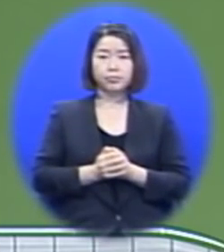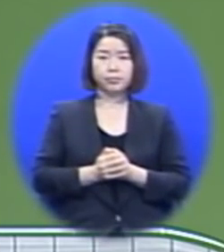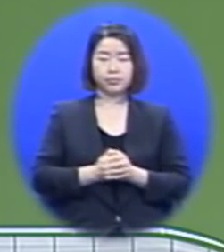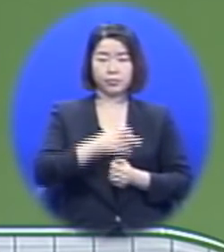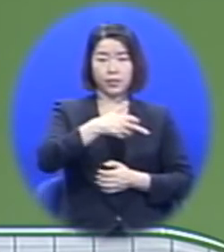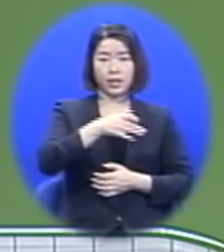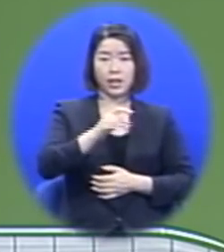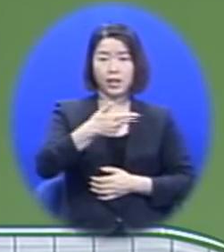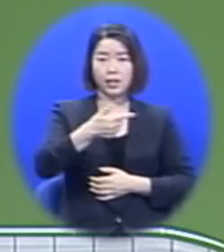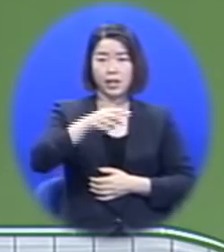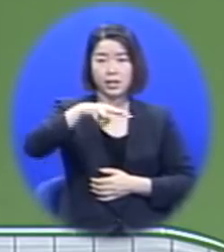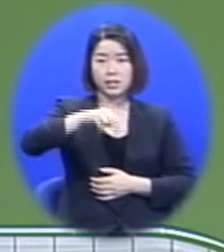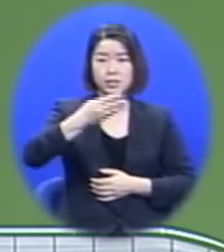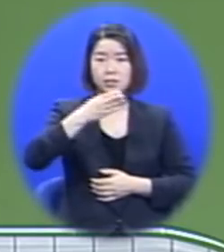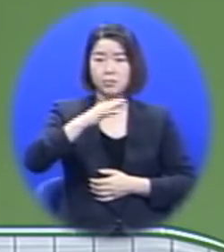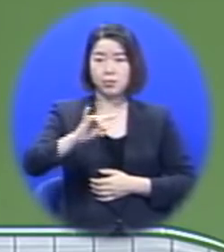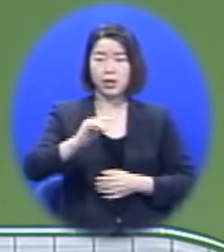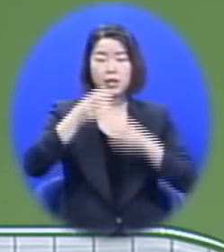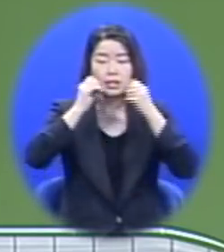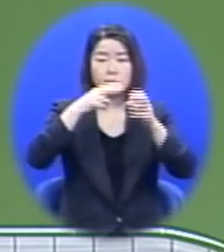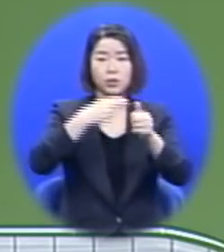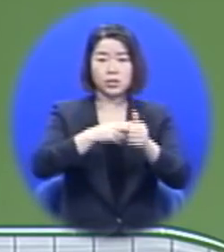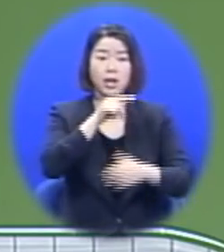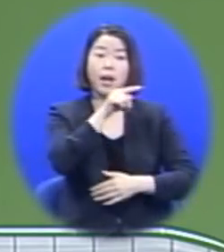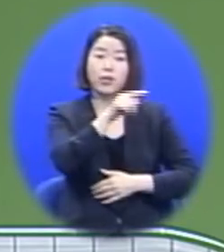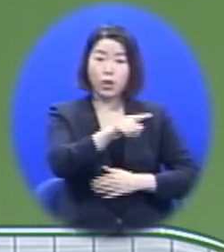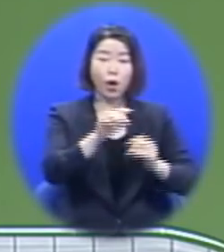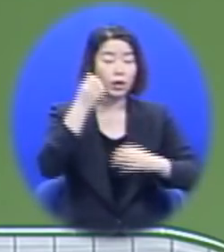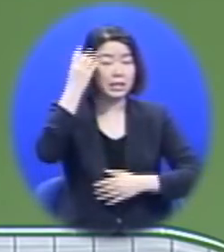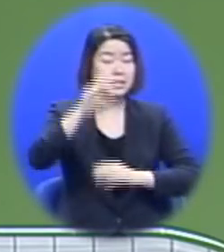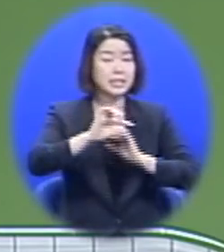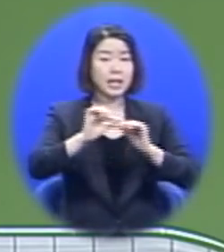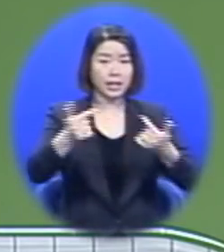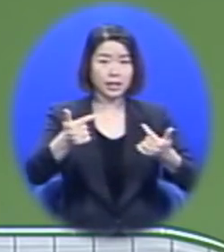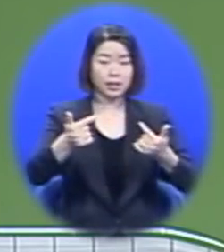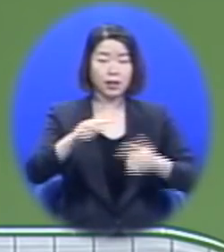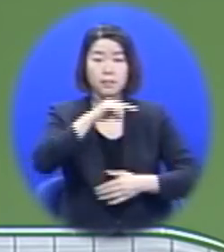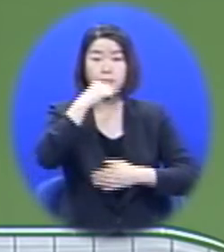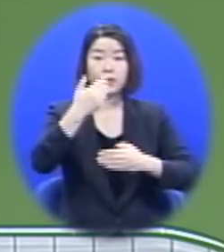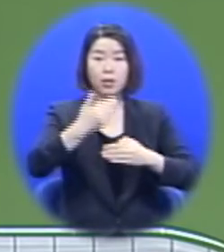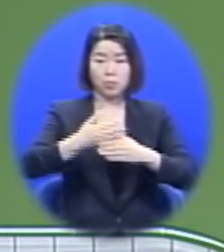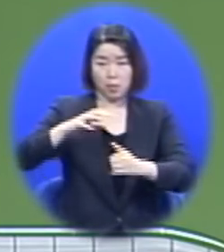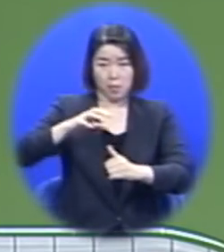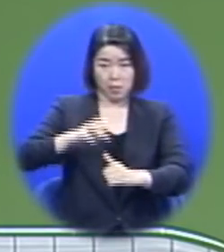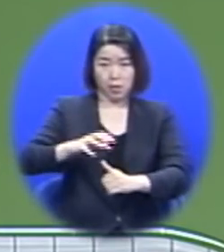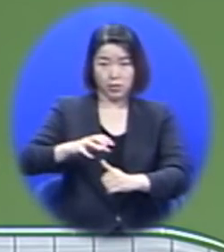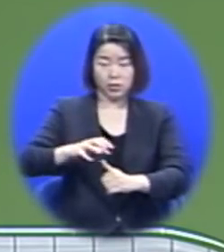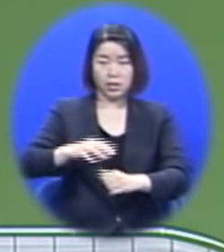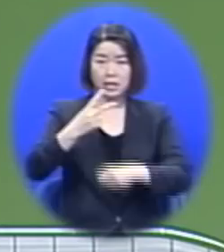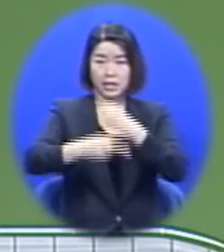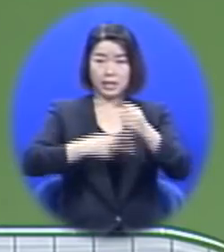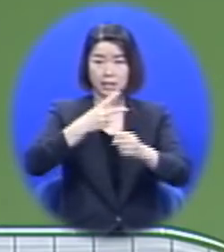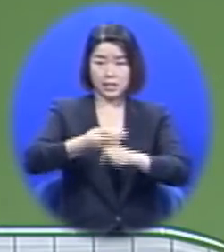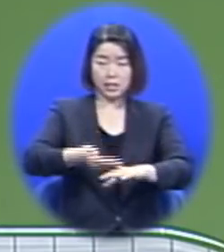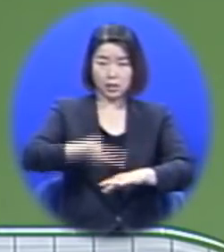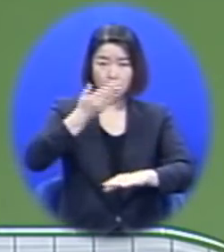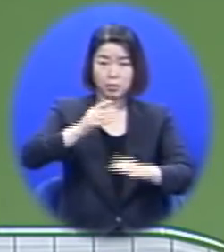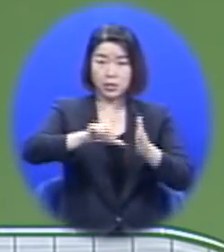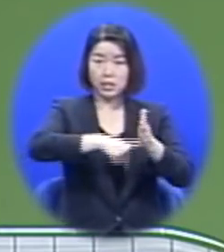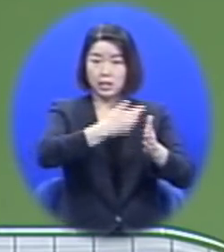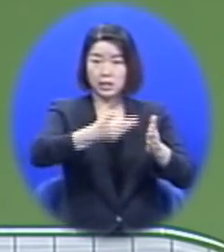케네스 베 선교사님이 너를 잊지 않았다라는 그 북한에 억류된 2년 넘는 세월